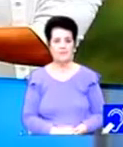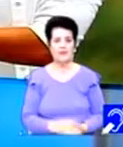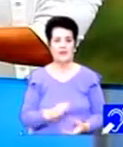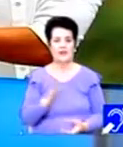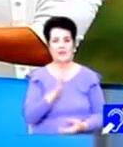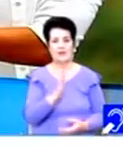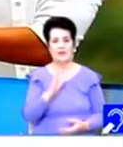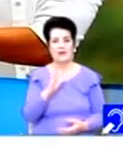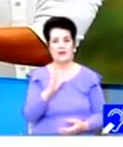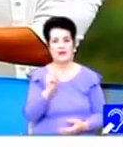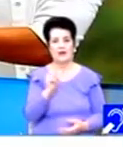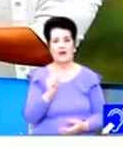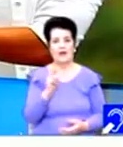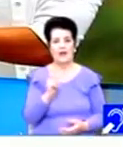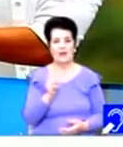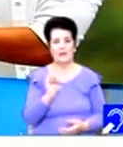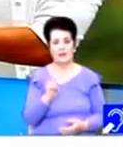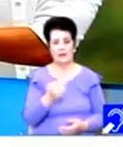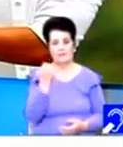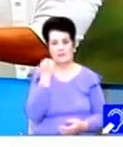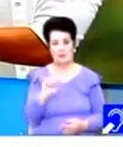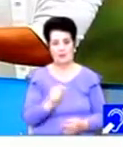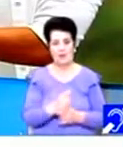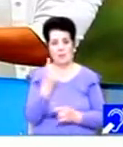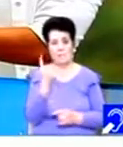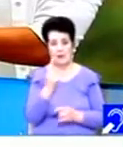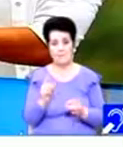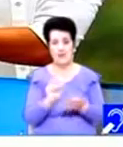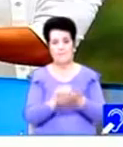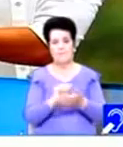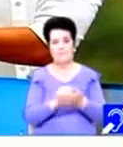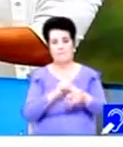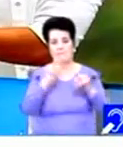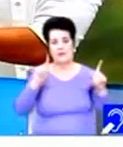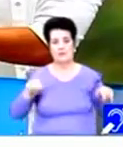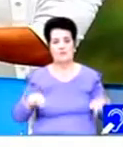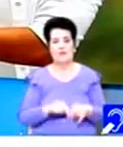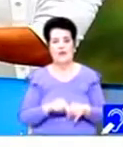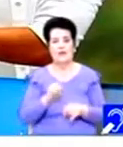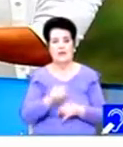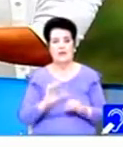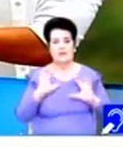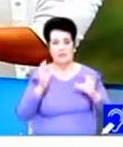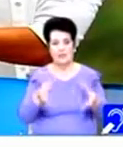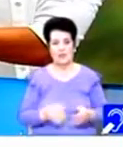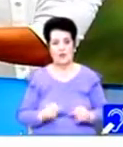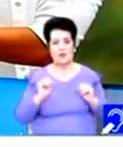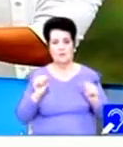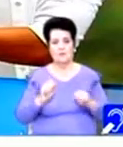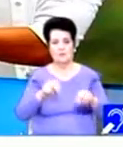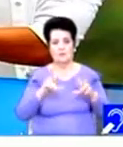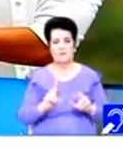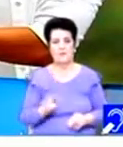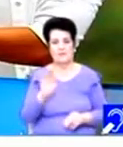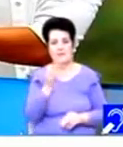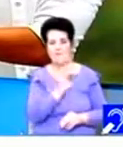Victoria Simone Halep la Wimbledon a ținut prima pagină a publicațiilor din întreaga lume. Specialiști, sportivi și fani,